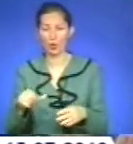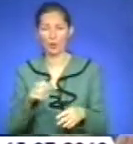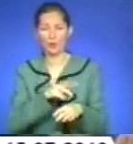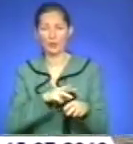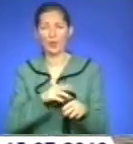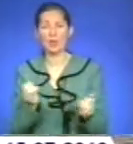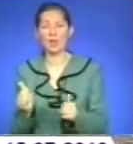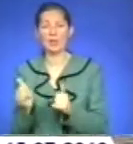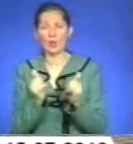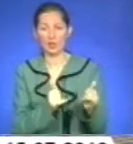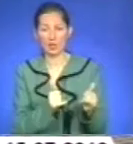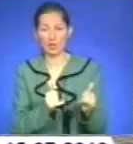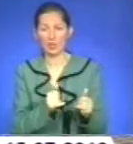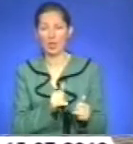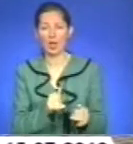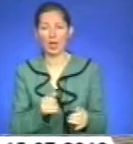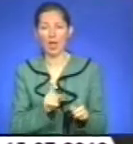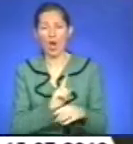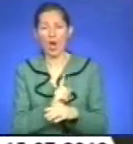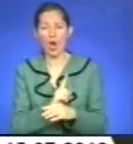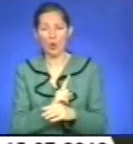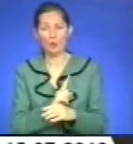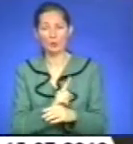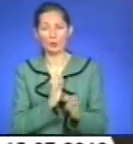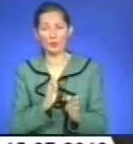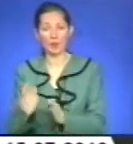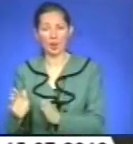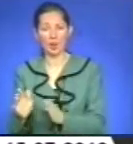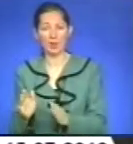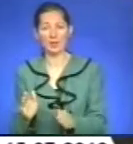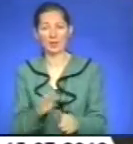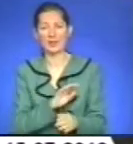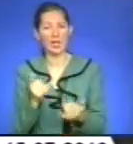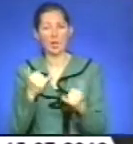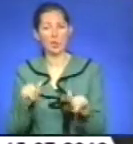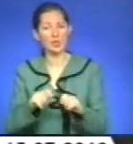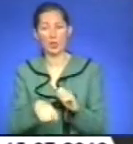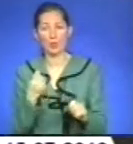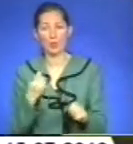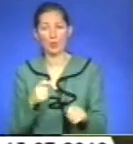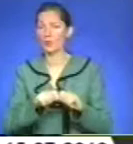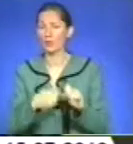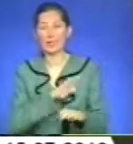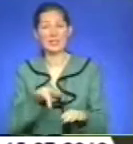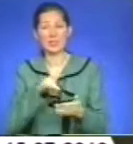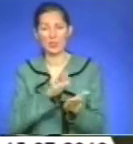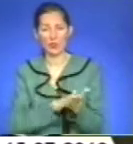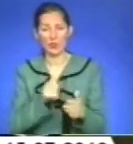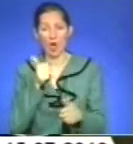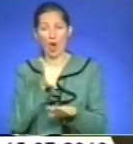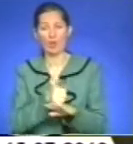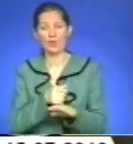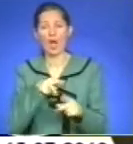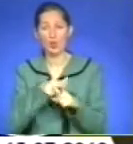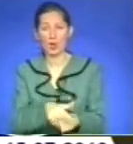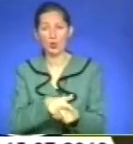охорону громадського порядку, не допустили правопорушень. Порушення громадського порядку не зареєстровано. Основна нагрузка припала на працівників УДАІ. Бачили,